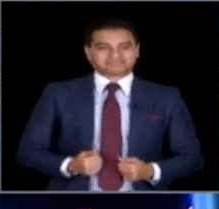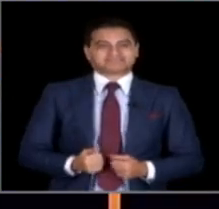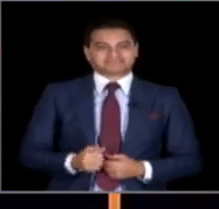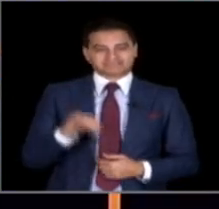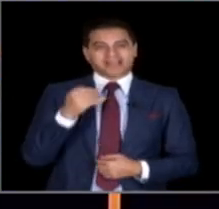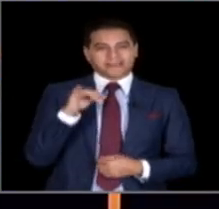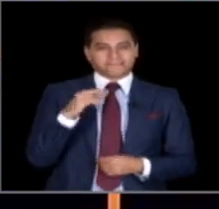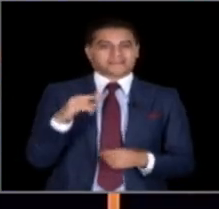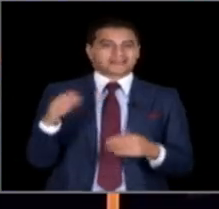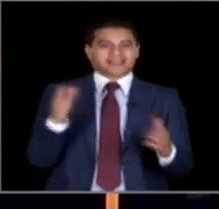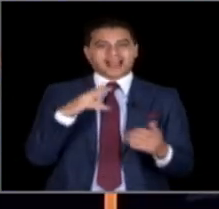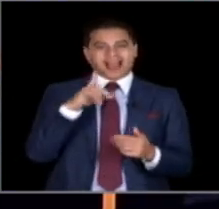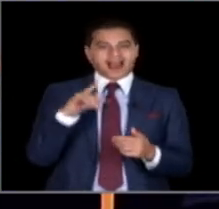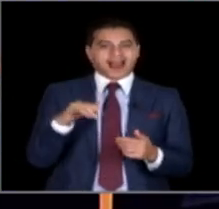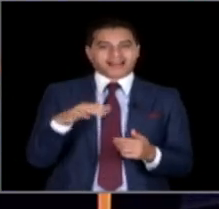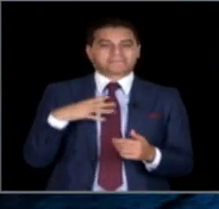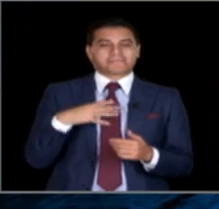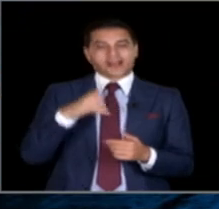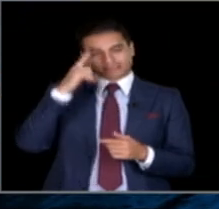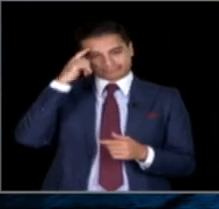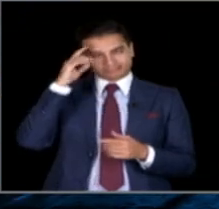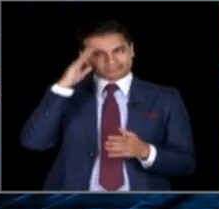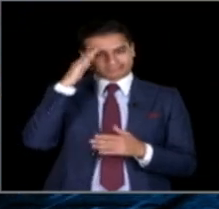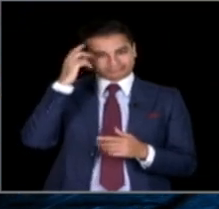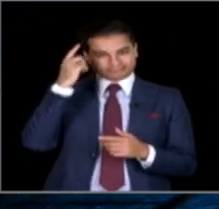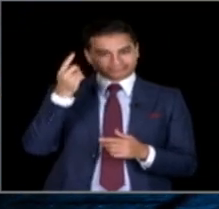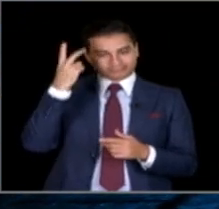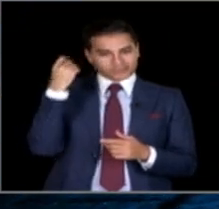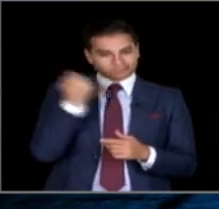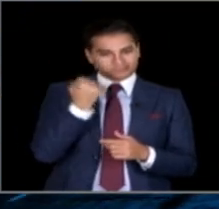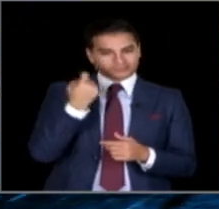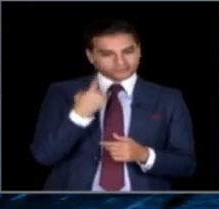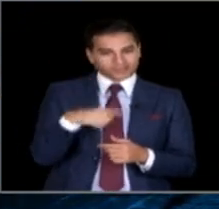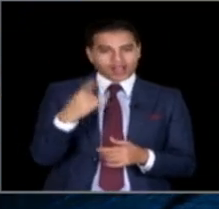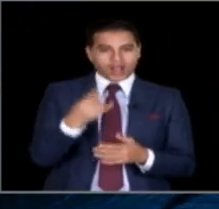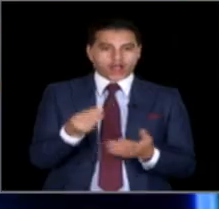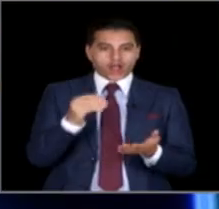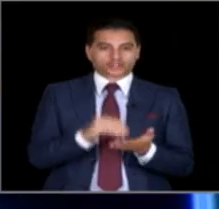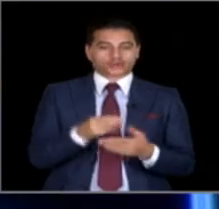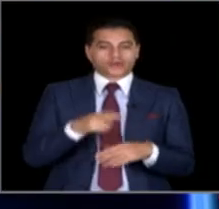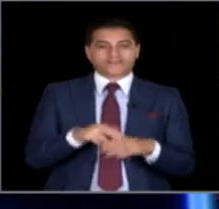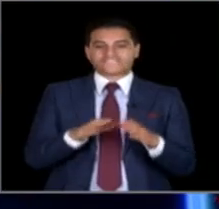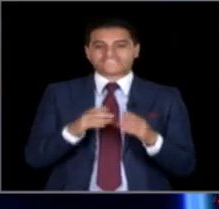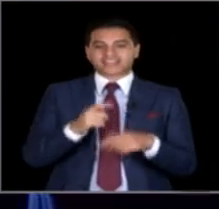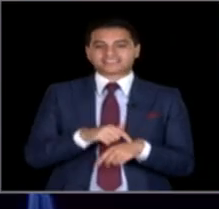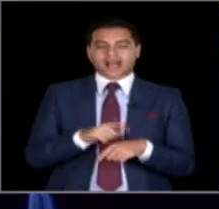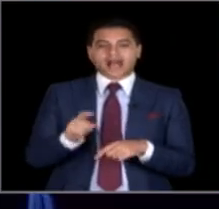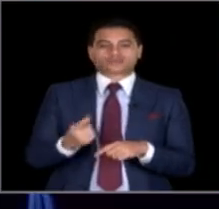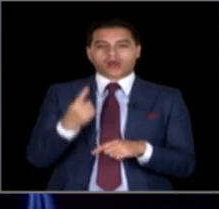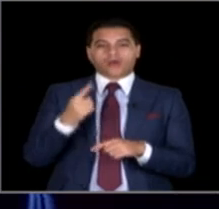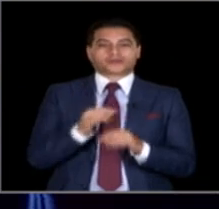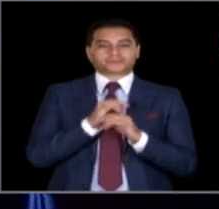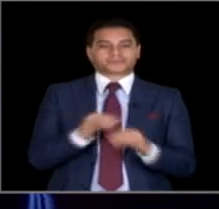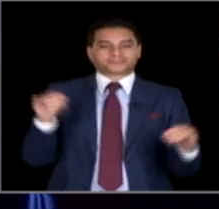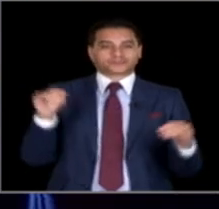محمد علي باشا وتخميناته 10. التعالب الساعة طار منهم أول